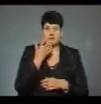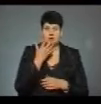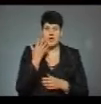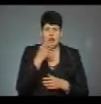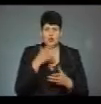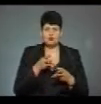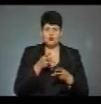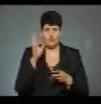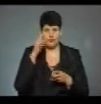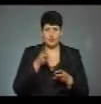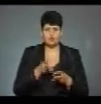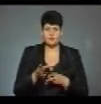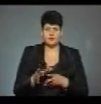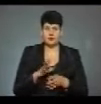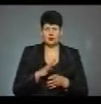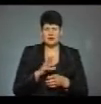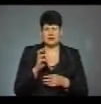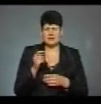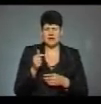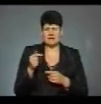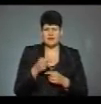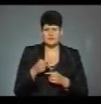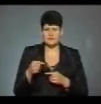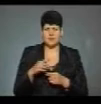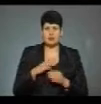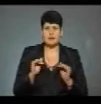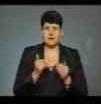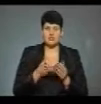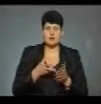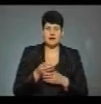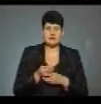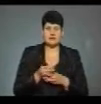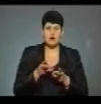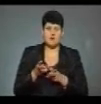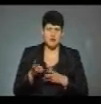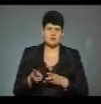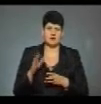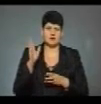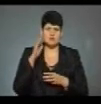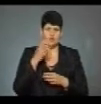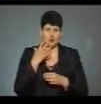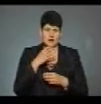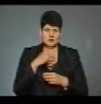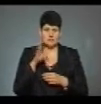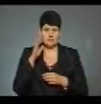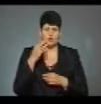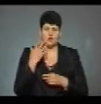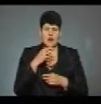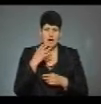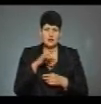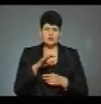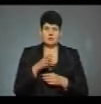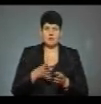за грудень. Гривень 300 було різниці. Була менша оплата за опалення і за воду гарячу. Наприклад, за воду гарячу